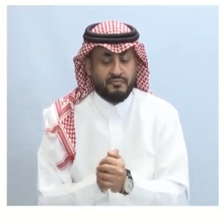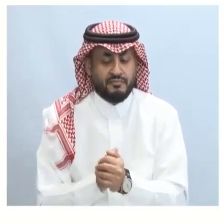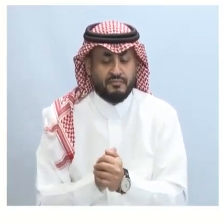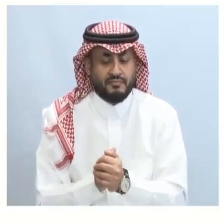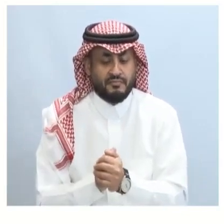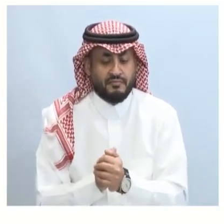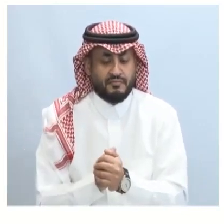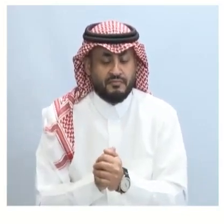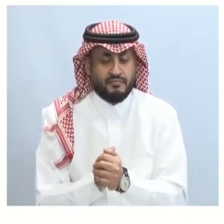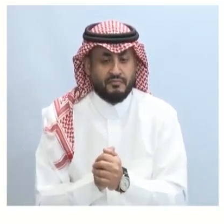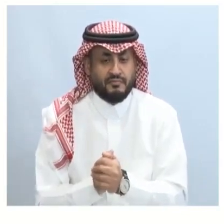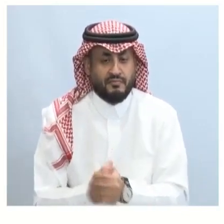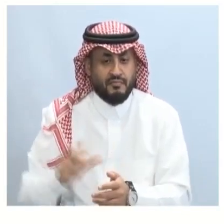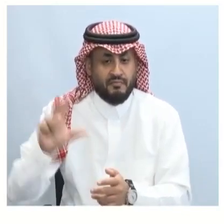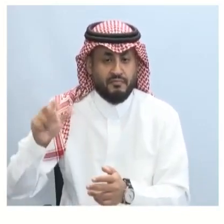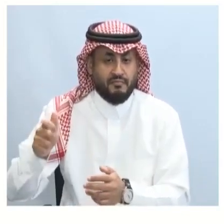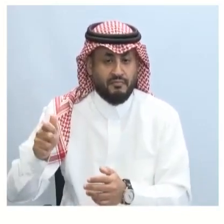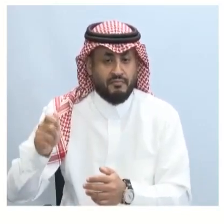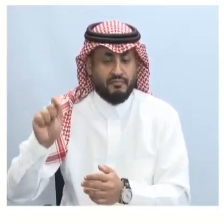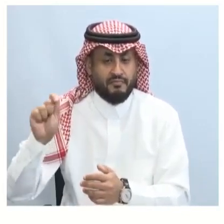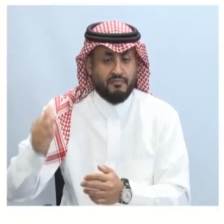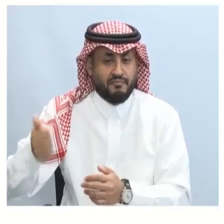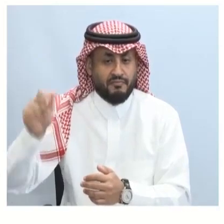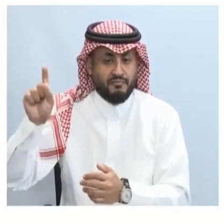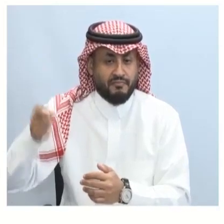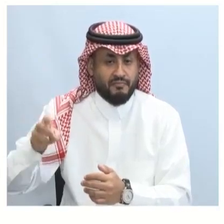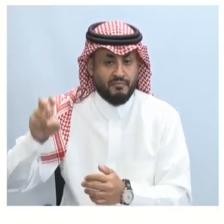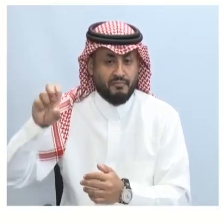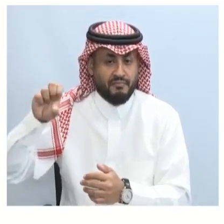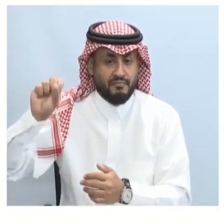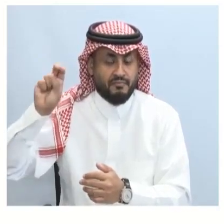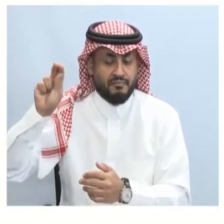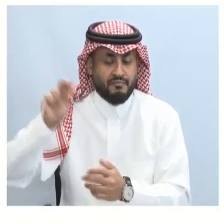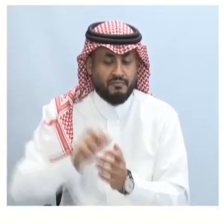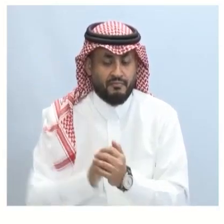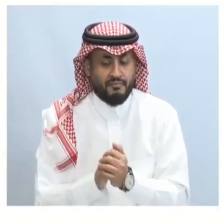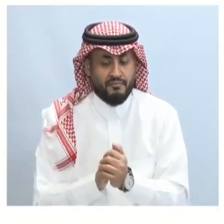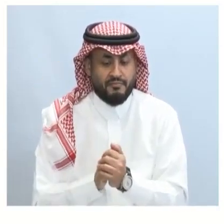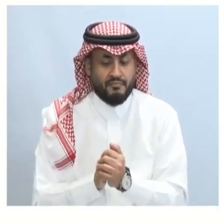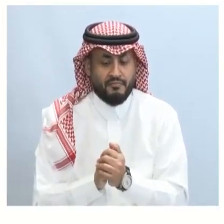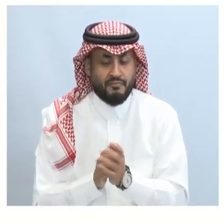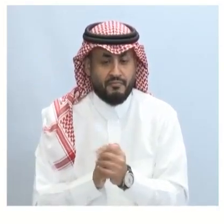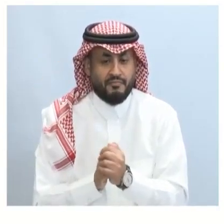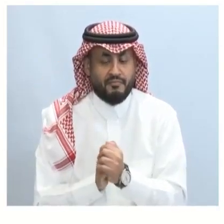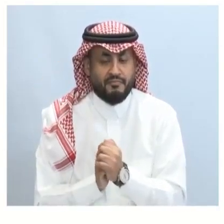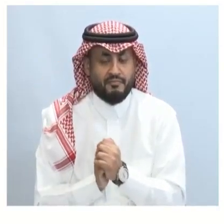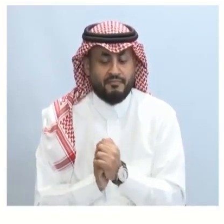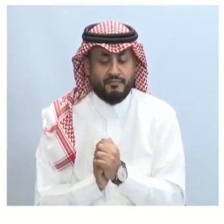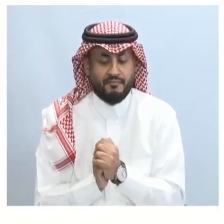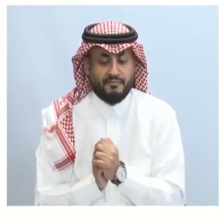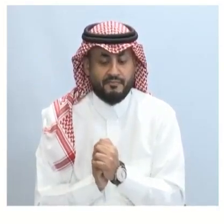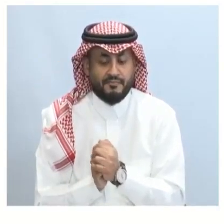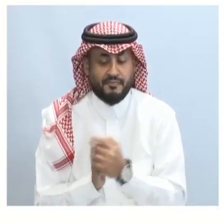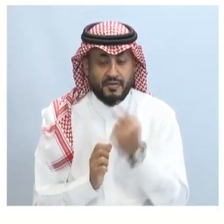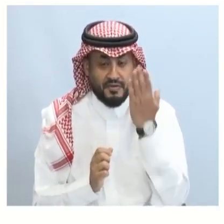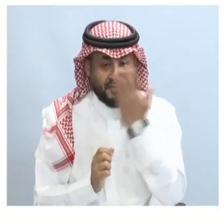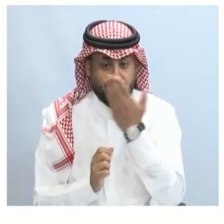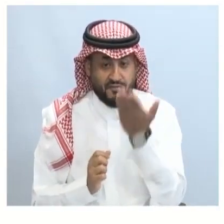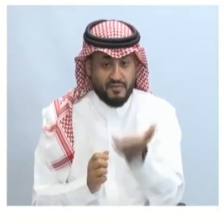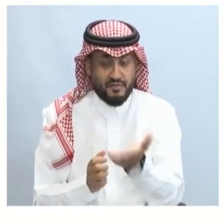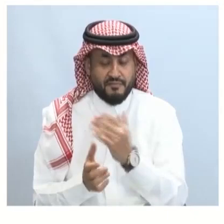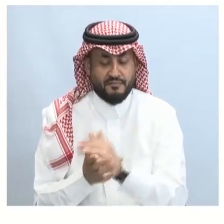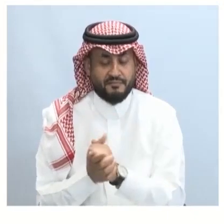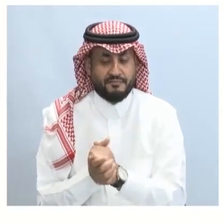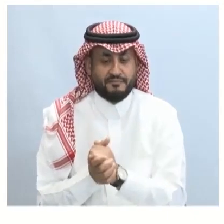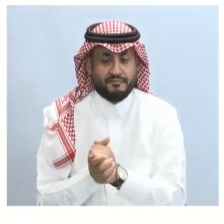يلقب بالفاروق وهو ثاني الخلفاء الراشدين واحد العشره المبشرين بالجنه النبي صلى الله